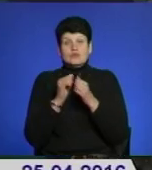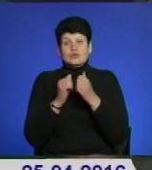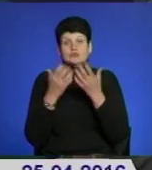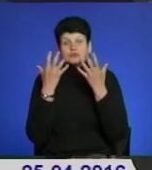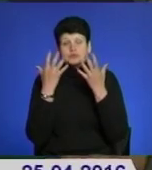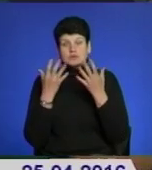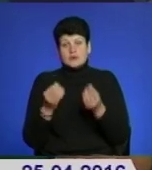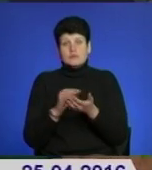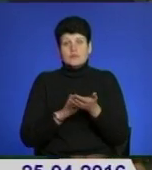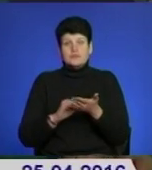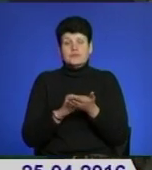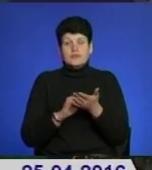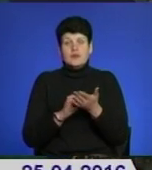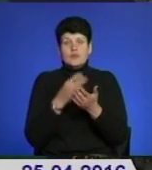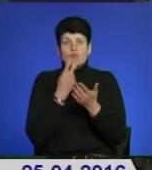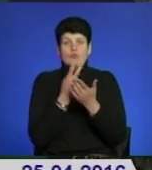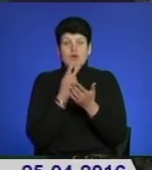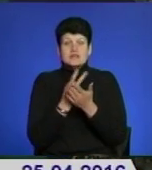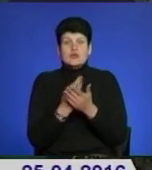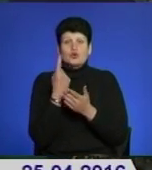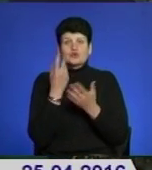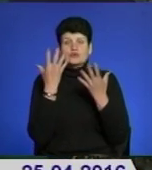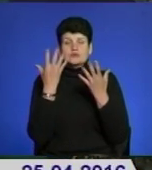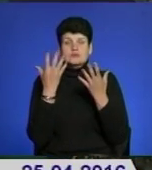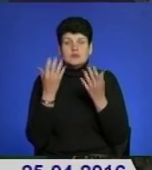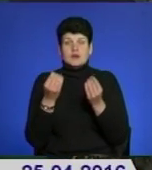одного окремо взятого бельгійського